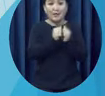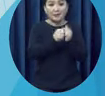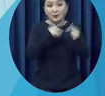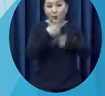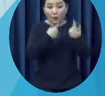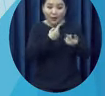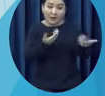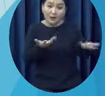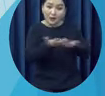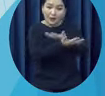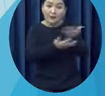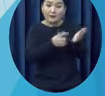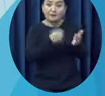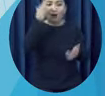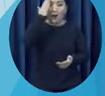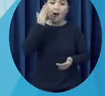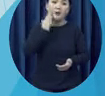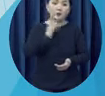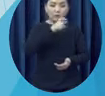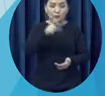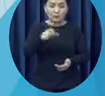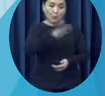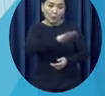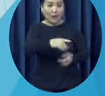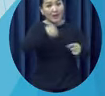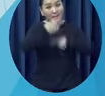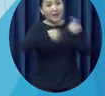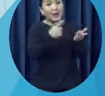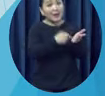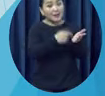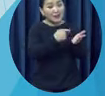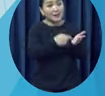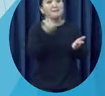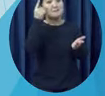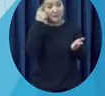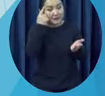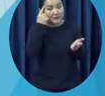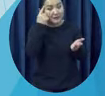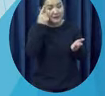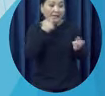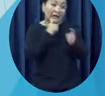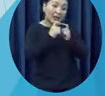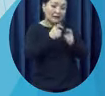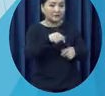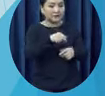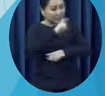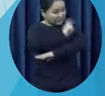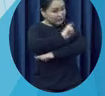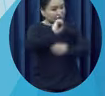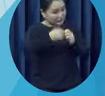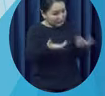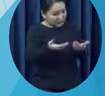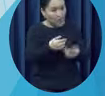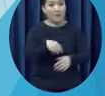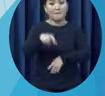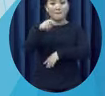маань хүүхдүүдтэйгээ ярилцах хэрэгтэй гэдгийг мэдээд байдаг. Харин ярилцах болохоор хичээлээ хийсэн юм уу? Чи ирээдүйн мэргэжлээ сонгосон юм уу ч гэдэг